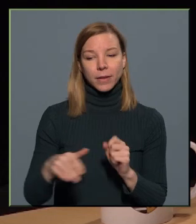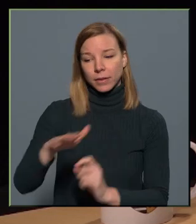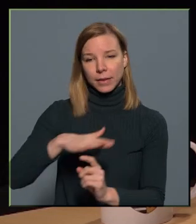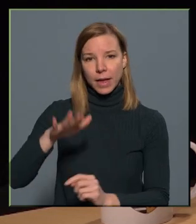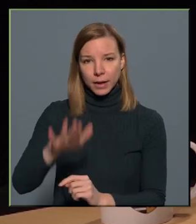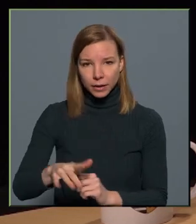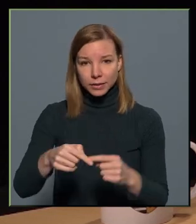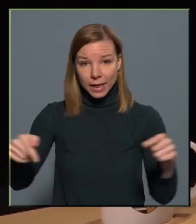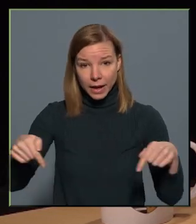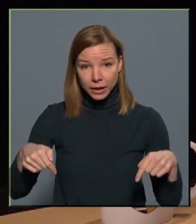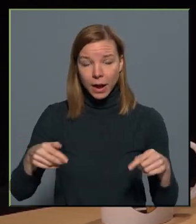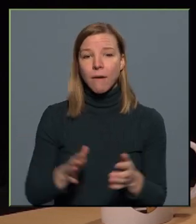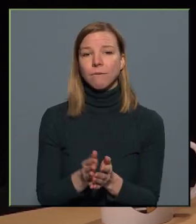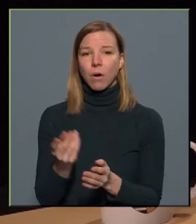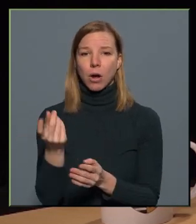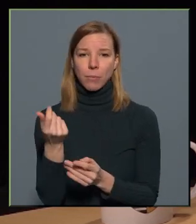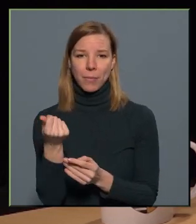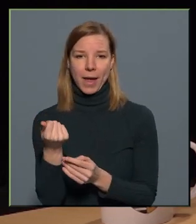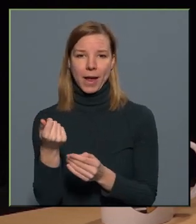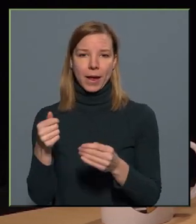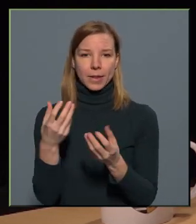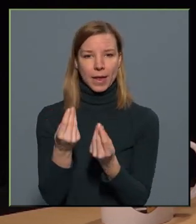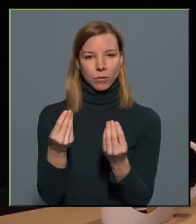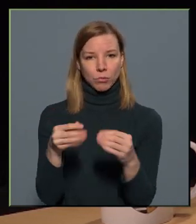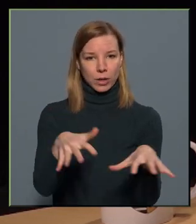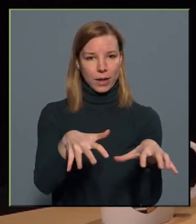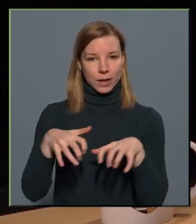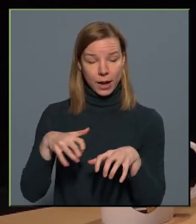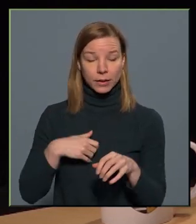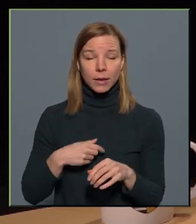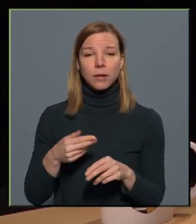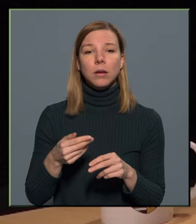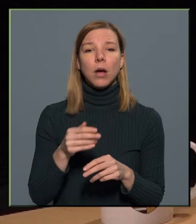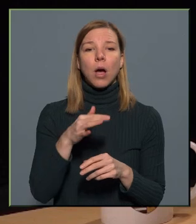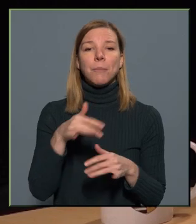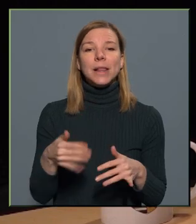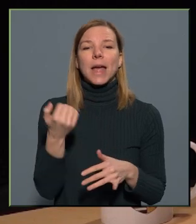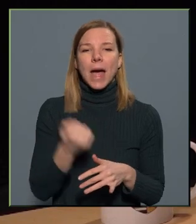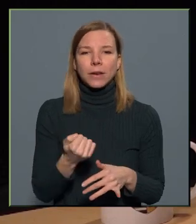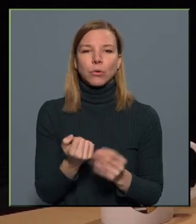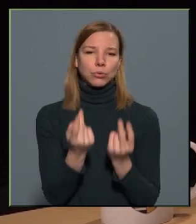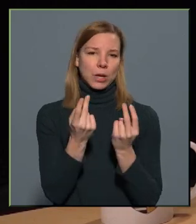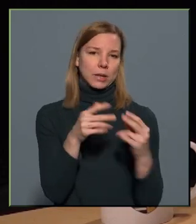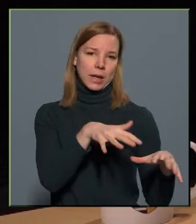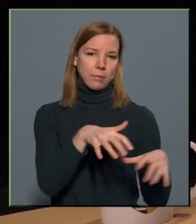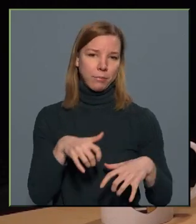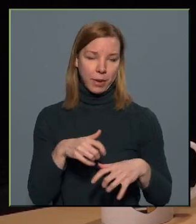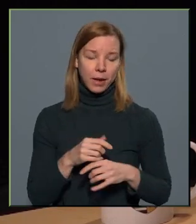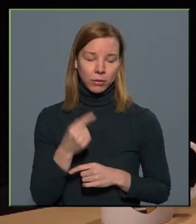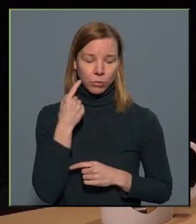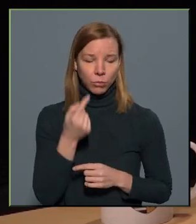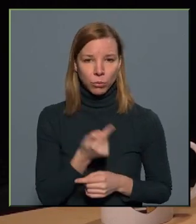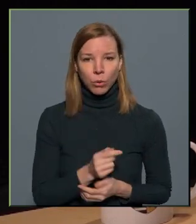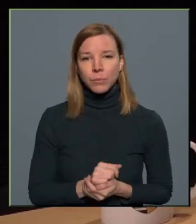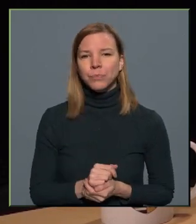tenni milliárdos értékben. Ennek is megvan a gyakorlata az elmúlt években, de sajnos van olyan eset is, amikor már